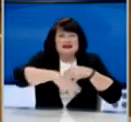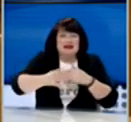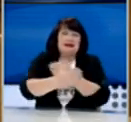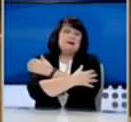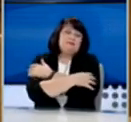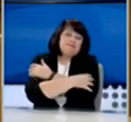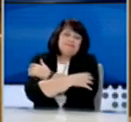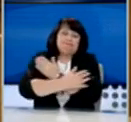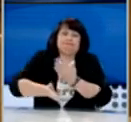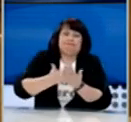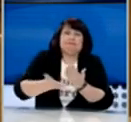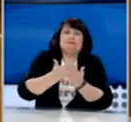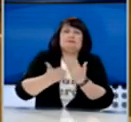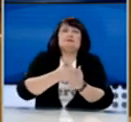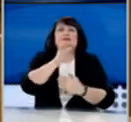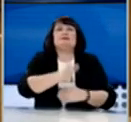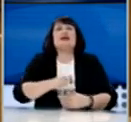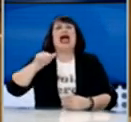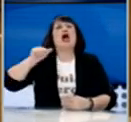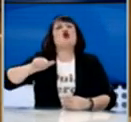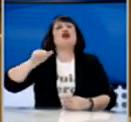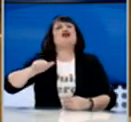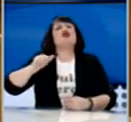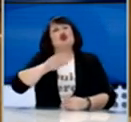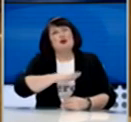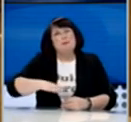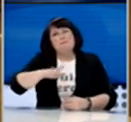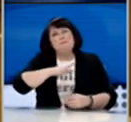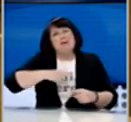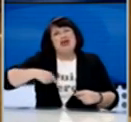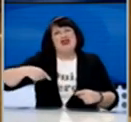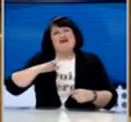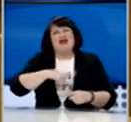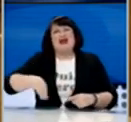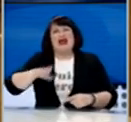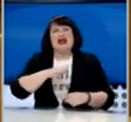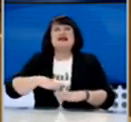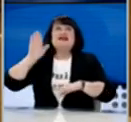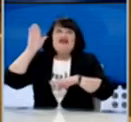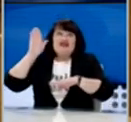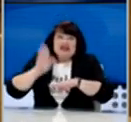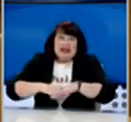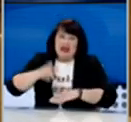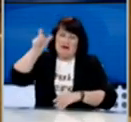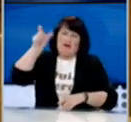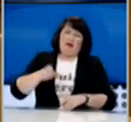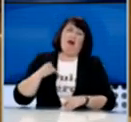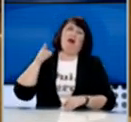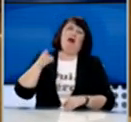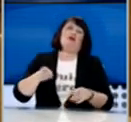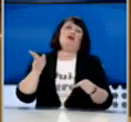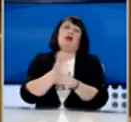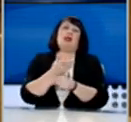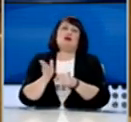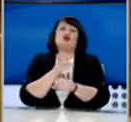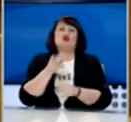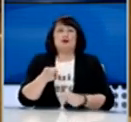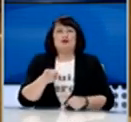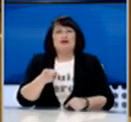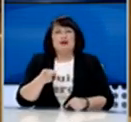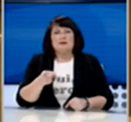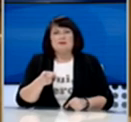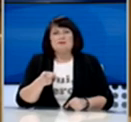υποστηρίξετε τον εκλεκτό σας τον κύριο αγοραστό που είναι κατά μεγάλο ποσοστό κύριος υπεύθυνος για αυτή την καταστροφή